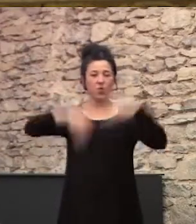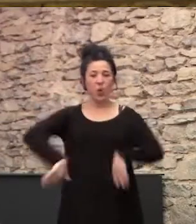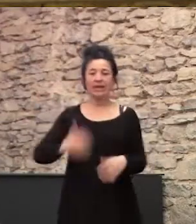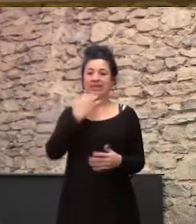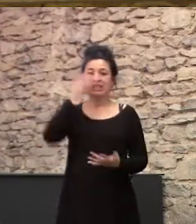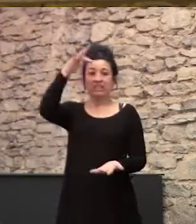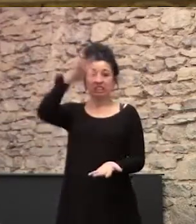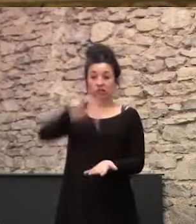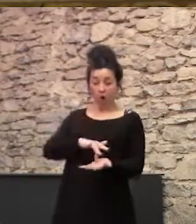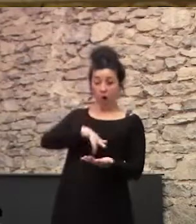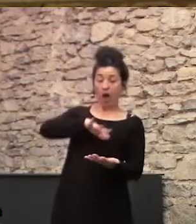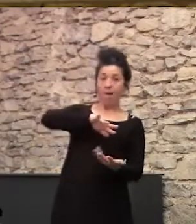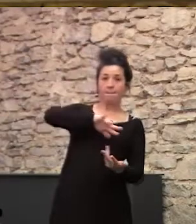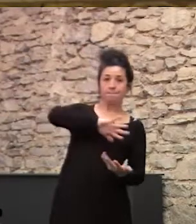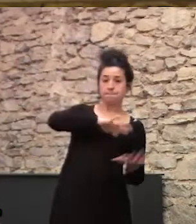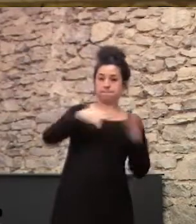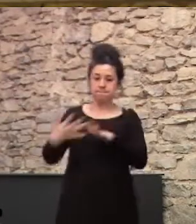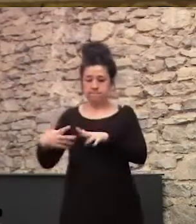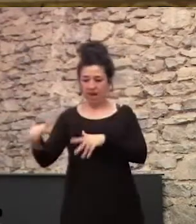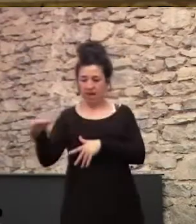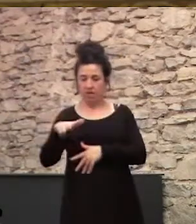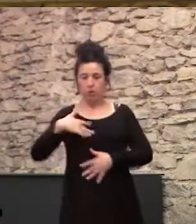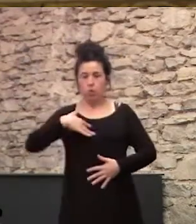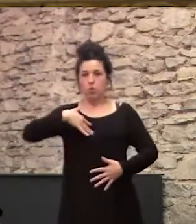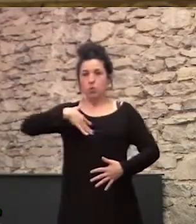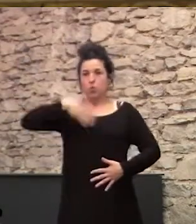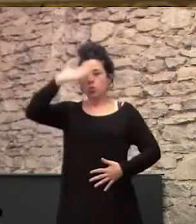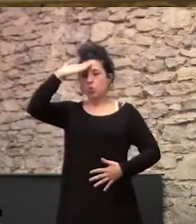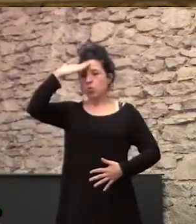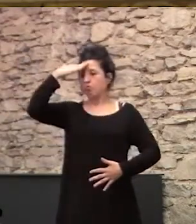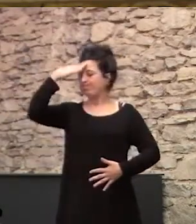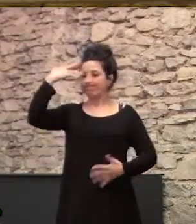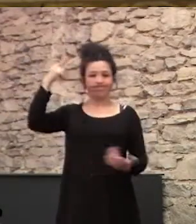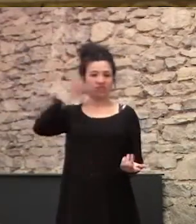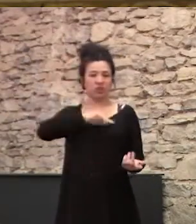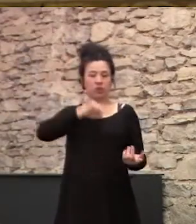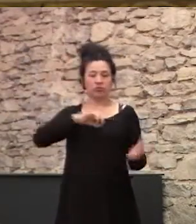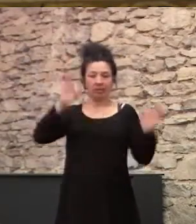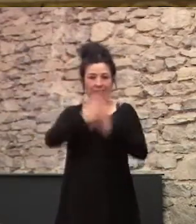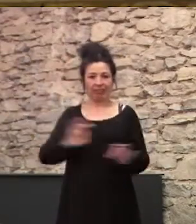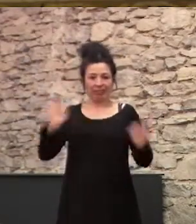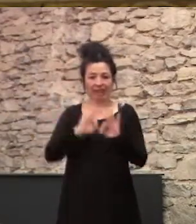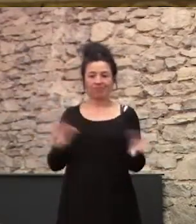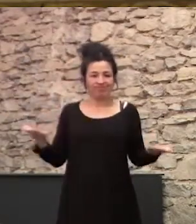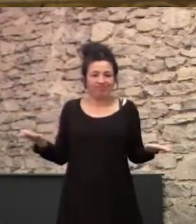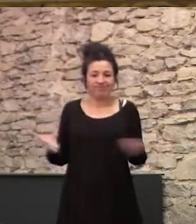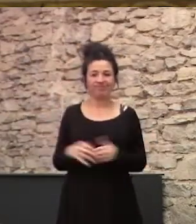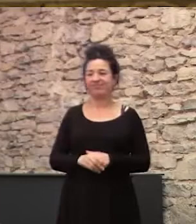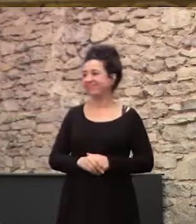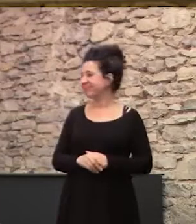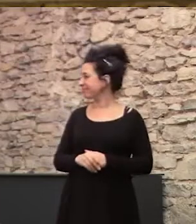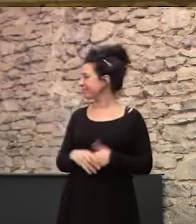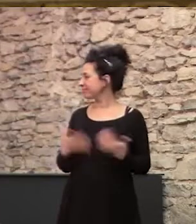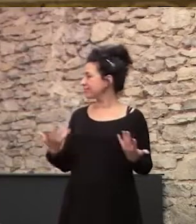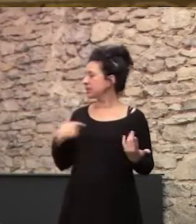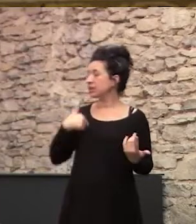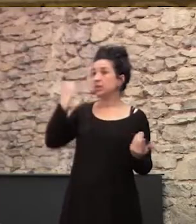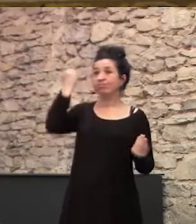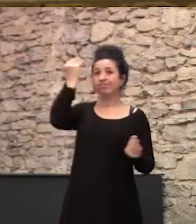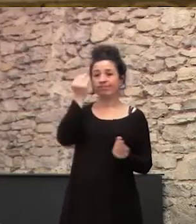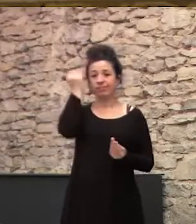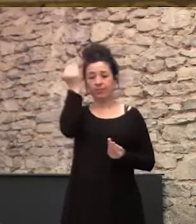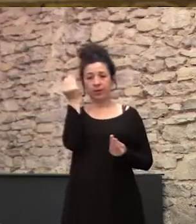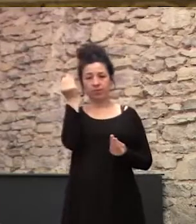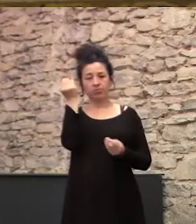egiteko, ez edo, taia, ma, egin hau bat ere dituta, ez dakat kontzientzia bat ere hortan jarrita. Bai, baina nik uste dut hor